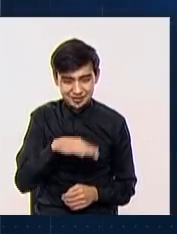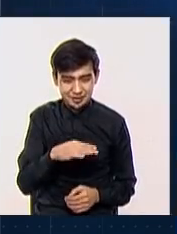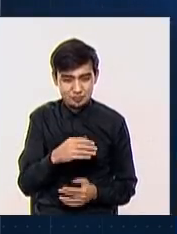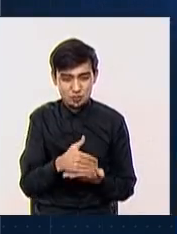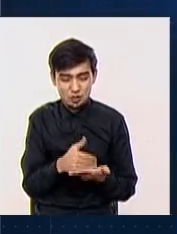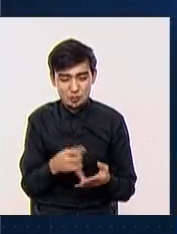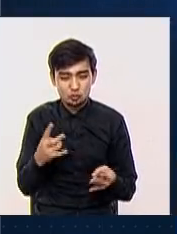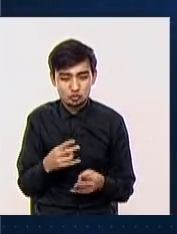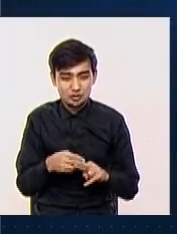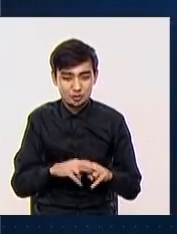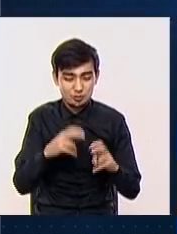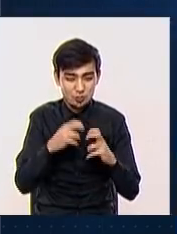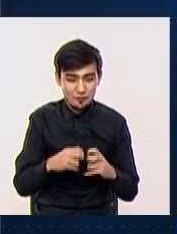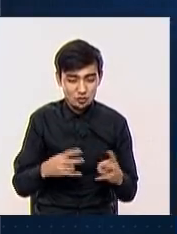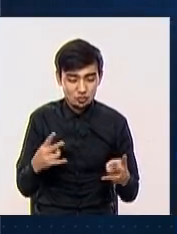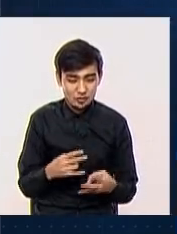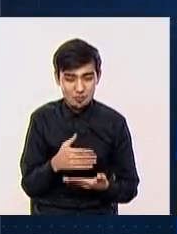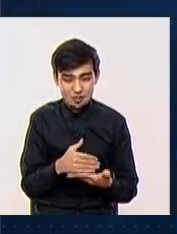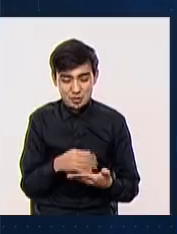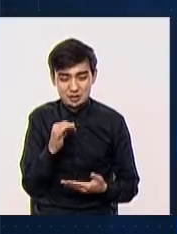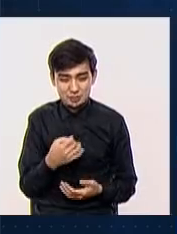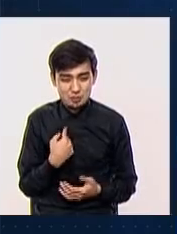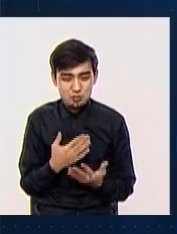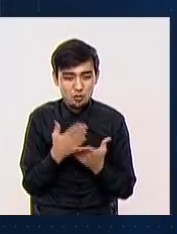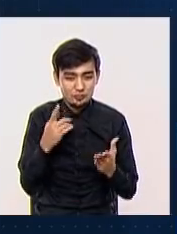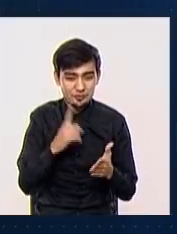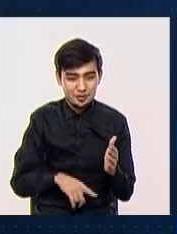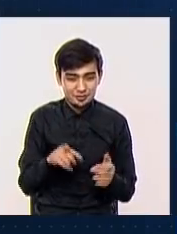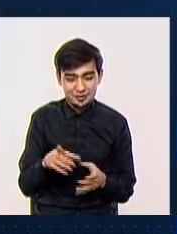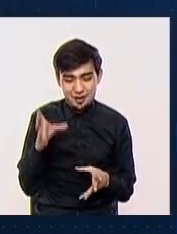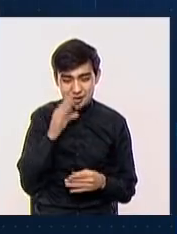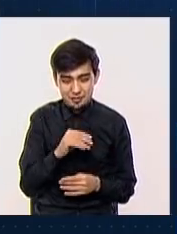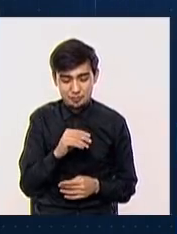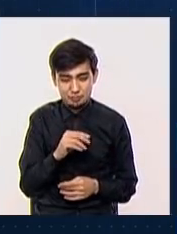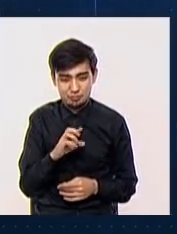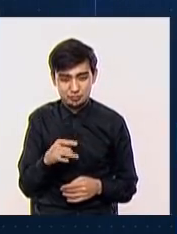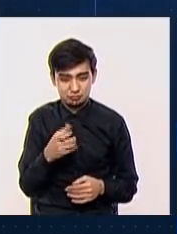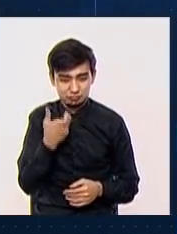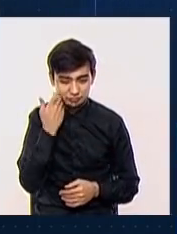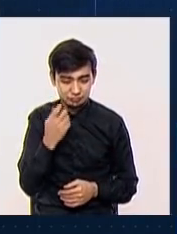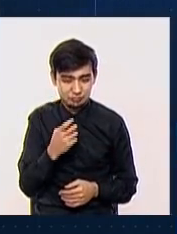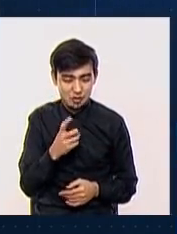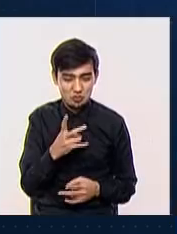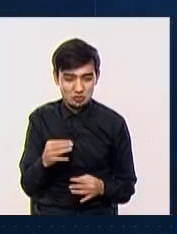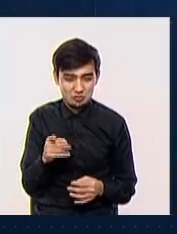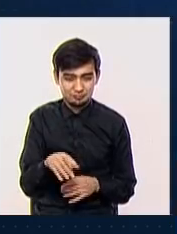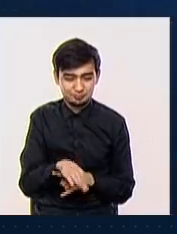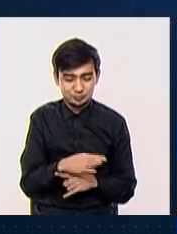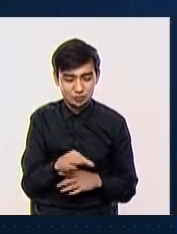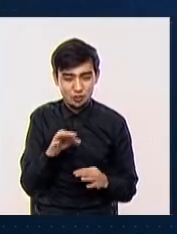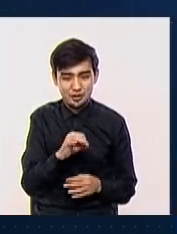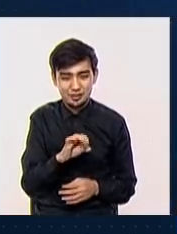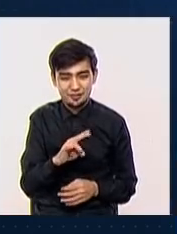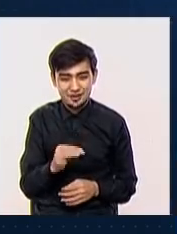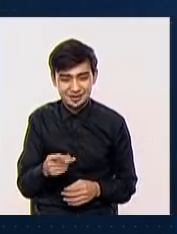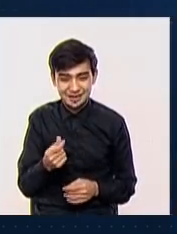программы и проекты, то я больше чем уверен, они бы могли обеспечить хорошую доходность. А они инвестируют